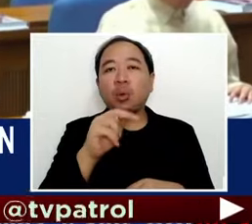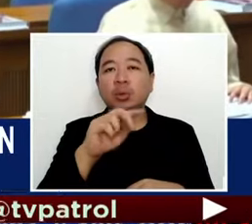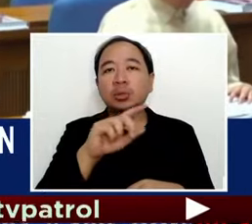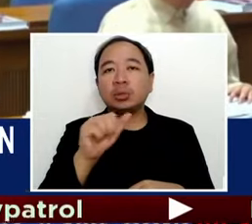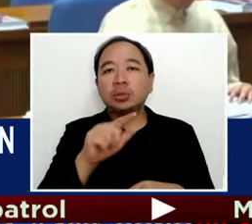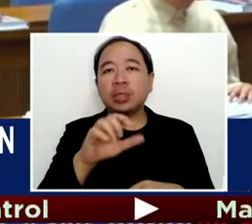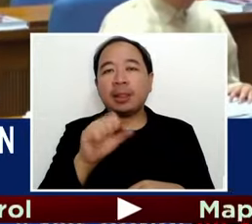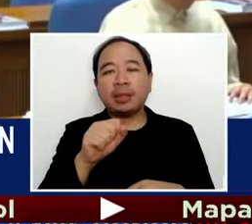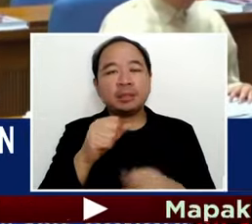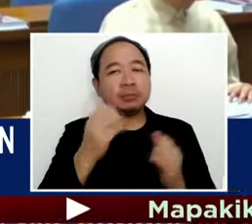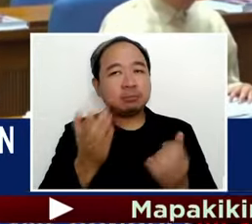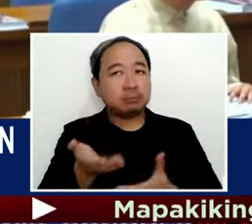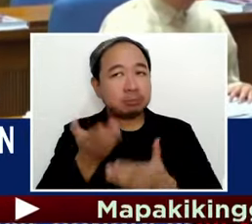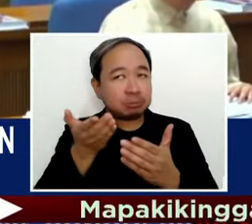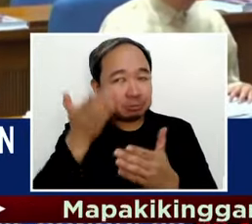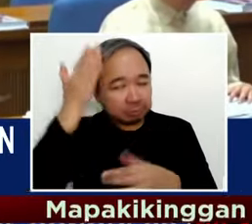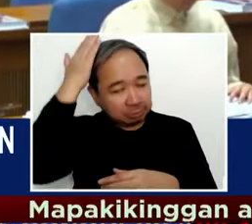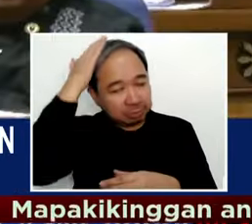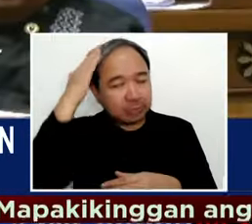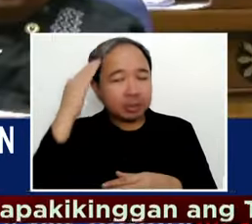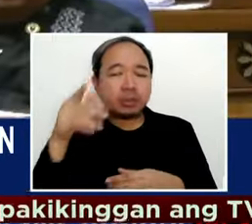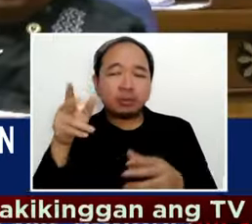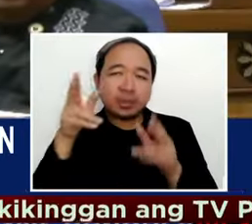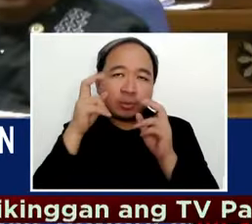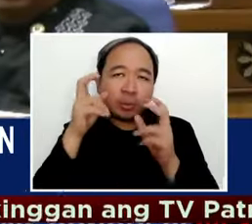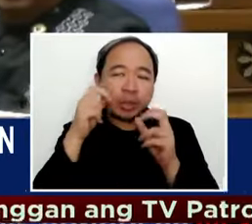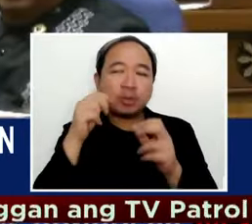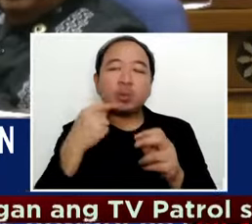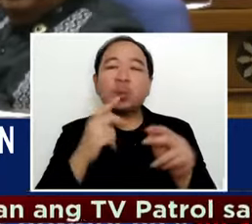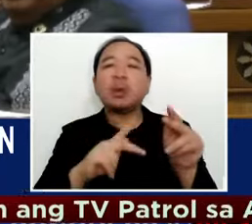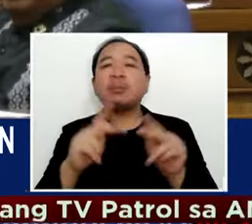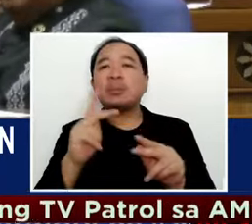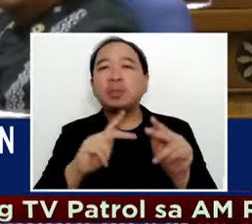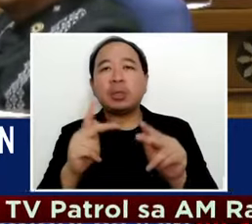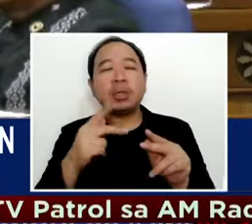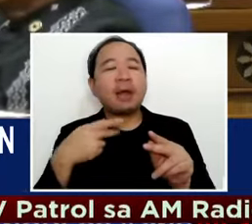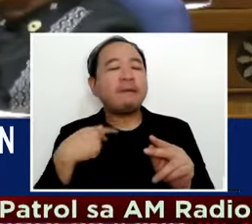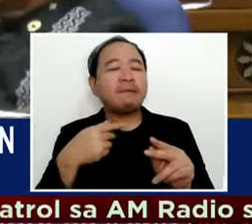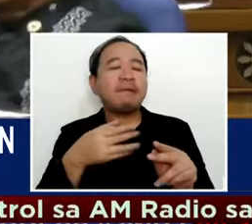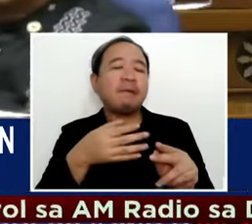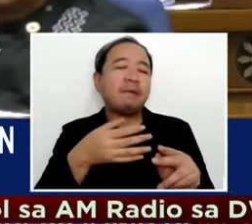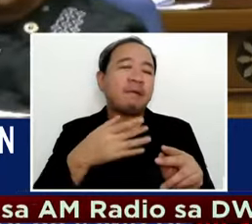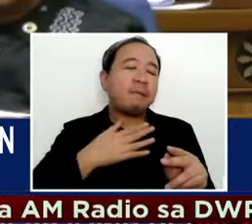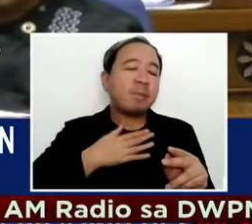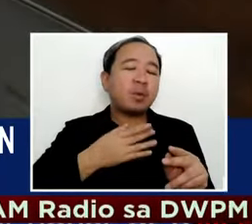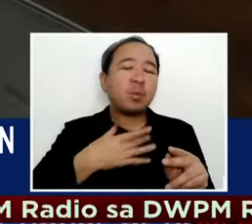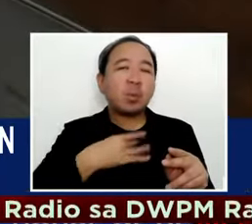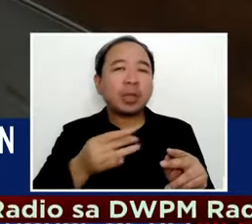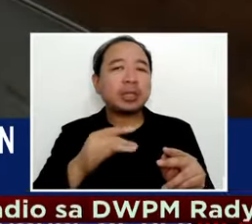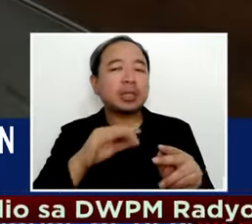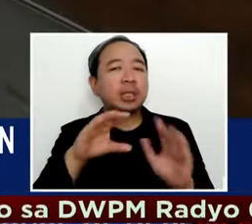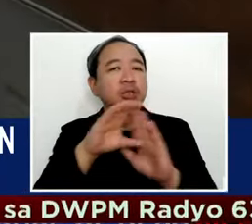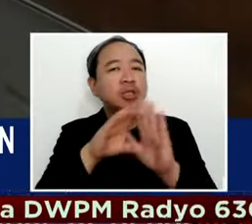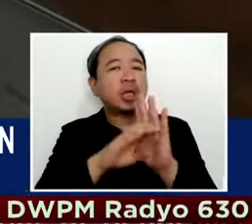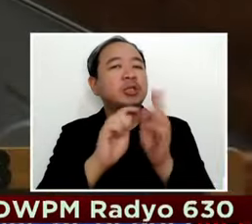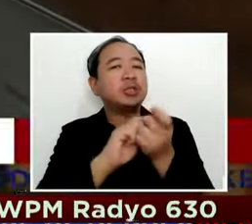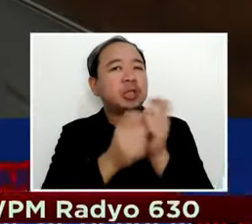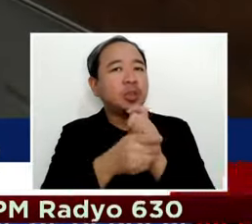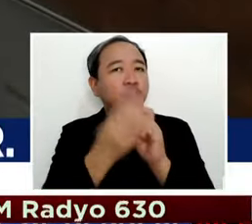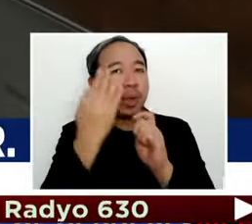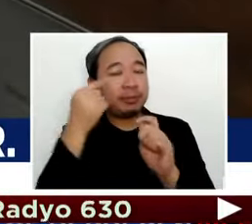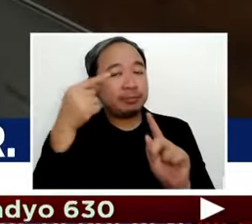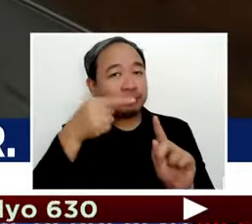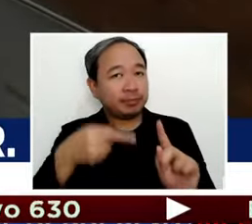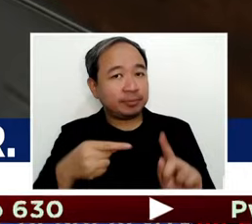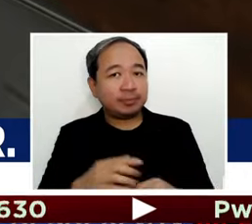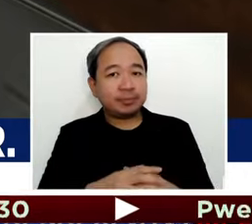ng mga ekspertong pabor sa cha-cha dahil kailangan itugma sa panahon ang saligang batas. They're one in saying that amending